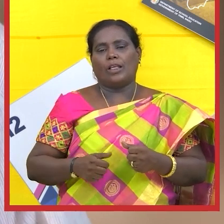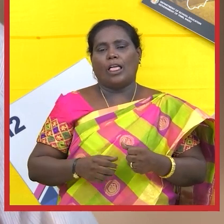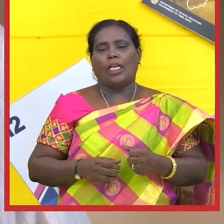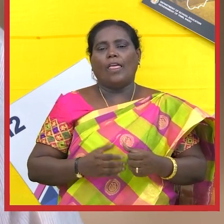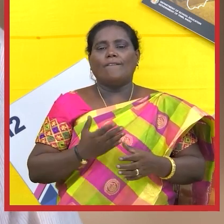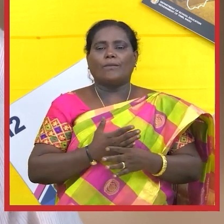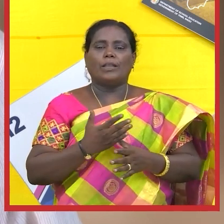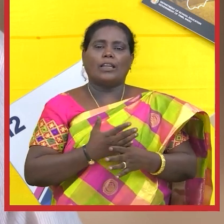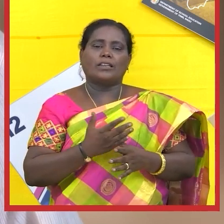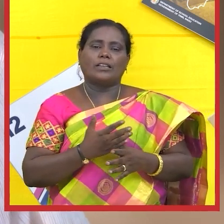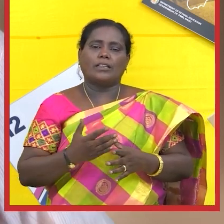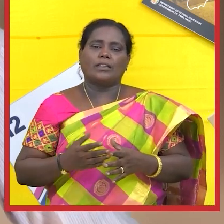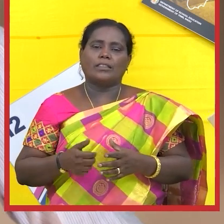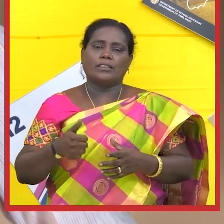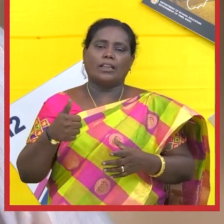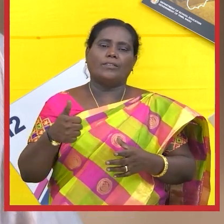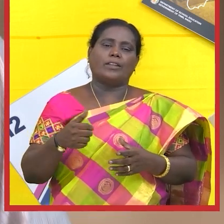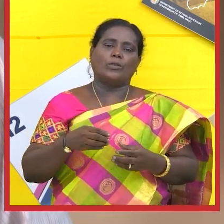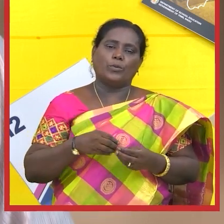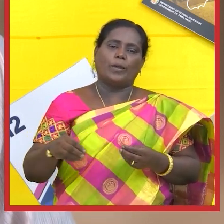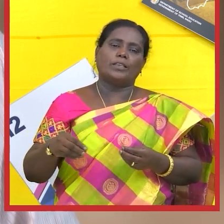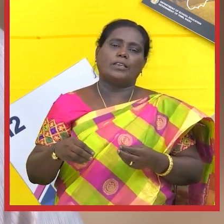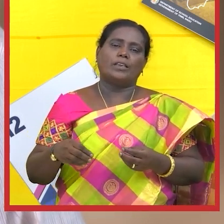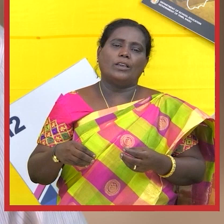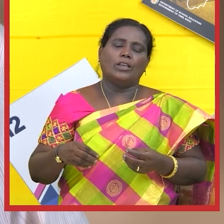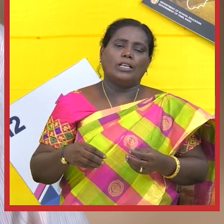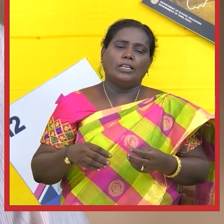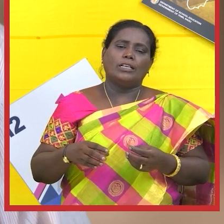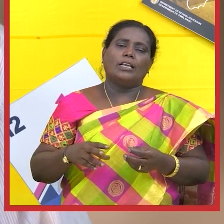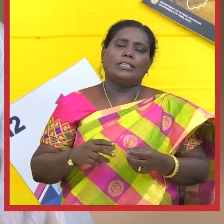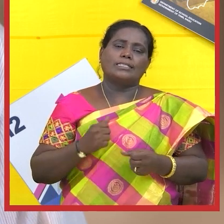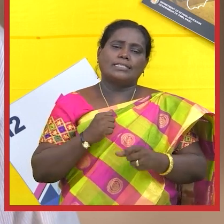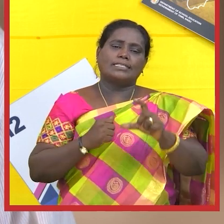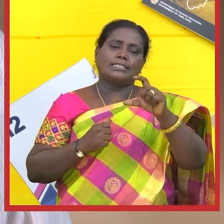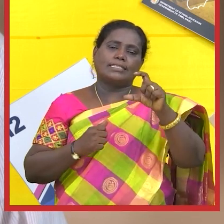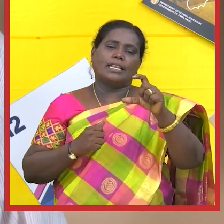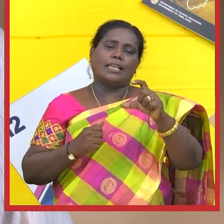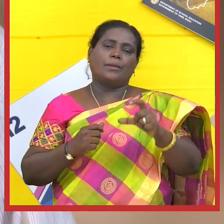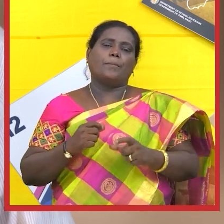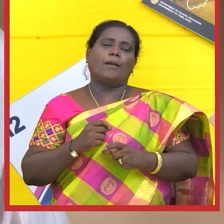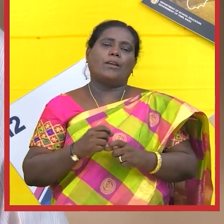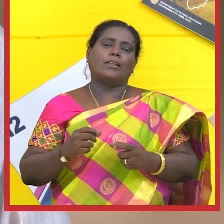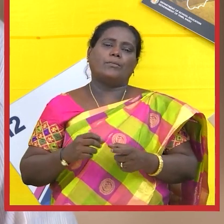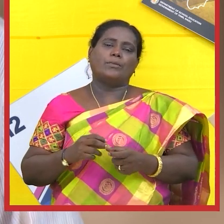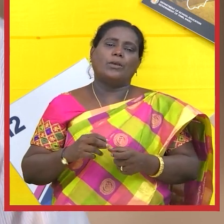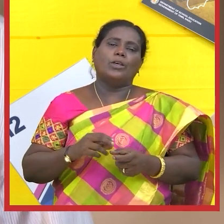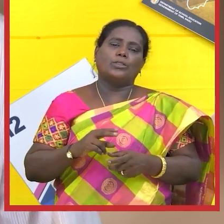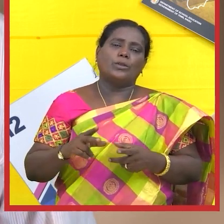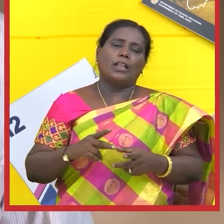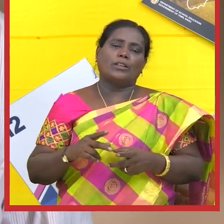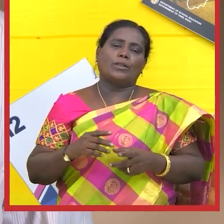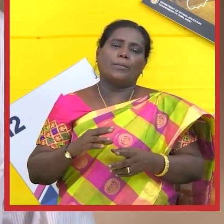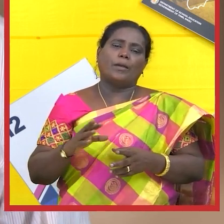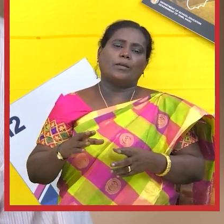தொழிலாளர்களுக்காக நிறைய தலைவர்கள் உருவாகி தொழிலாளர்களுடைய சென்னை மாகாணம் தான் தொழிலாளர்களுடைய நலனுக்காக